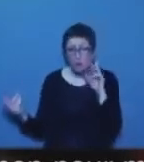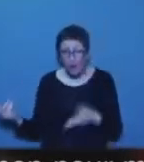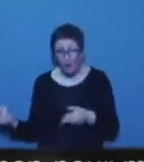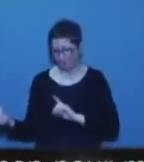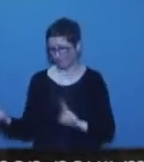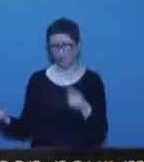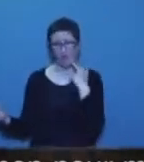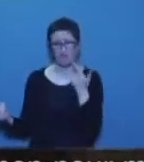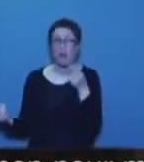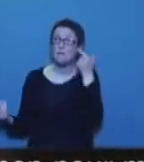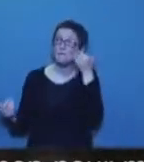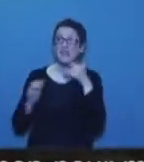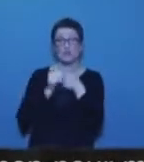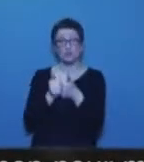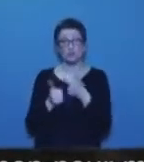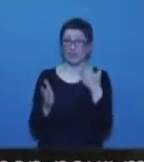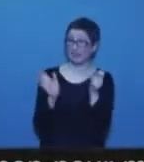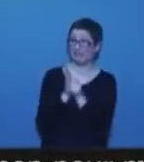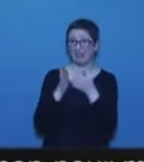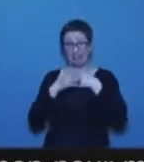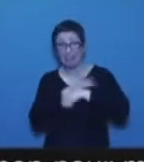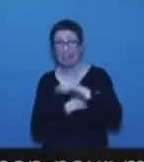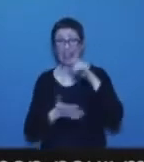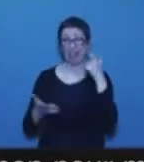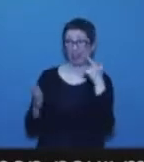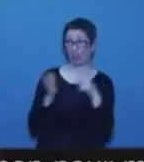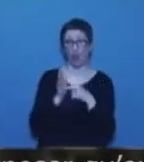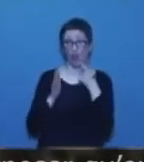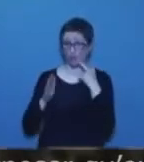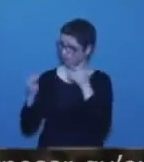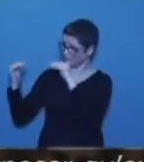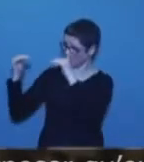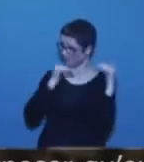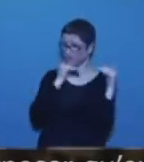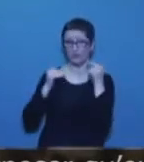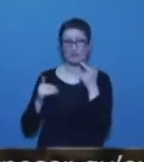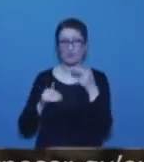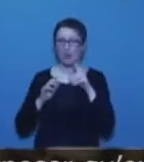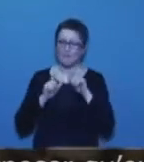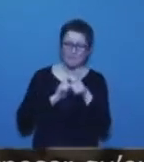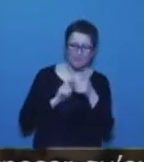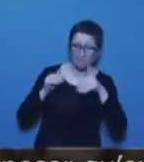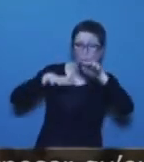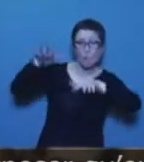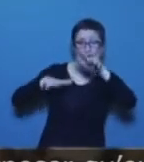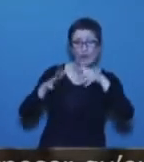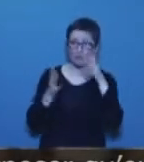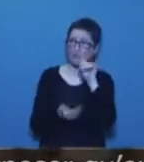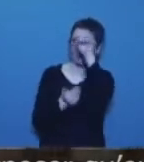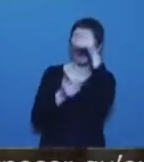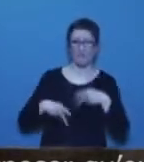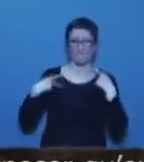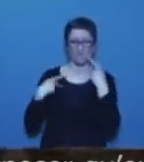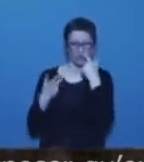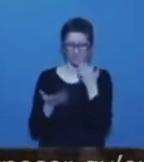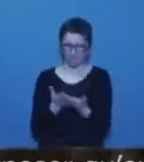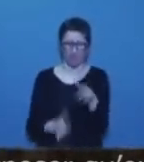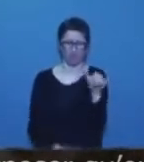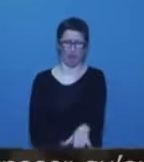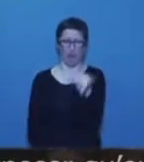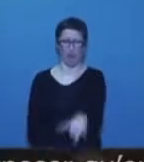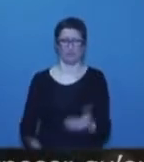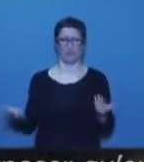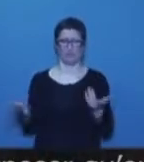année, eh bien, on prendra la moyenne de l'espérance de vie, eh bien, vous faites un truc dégueulasse. Parce que vous mettez dans le même